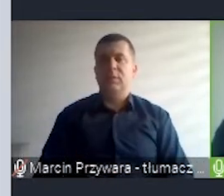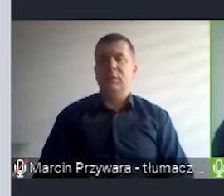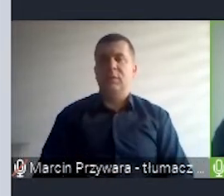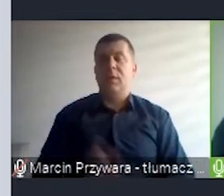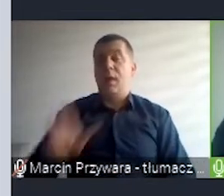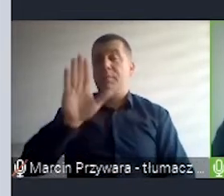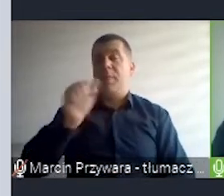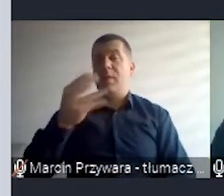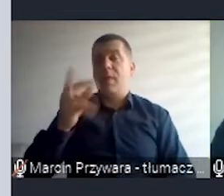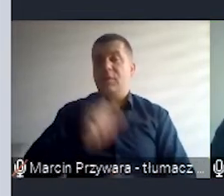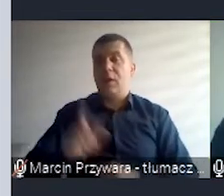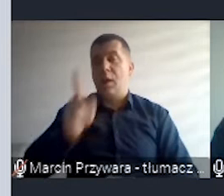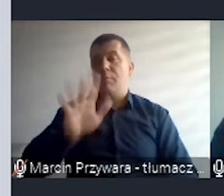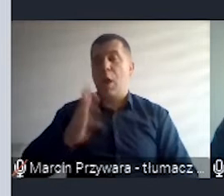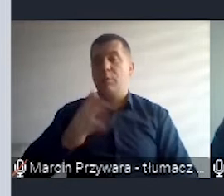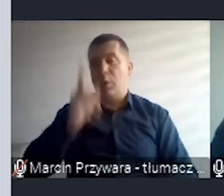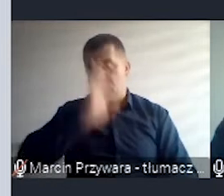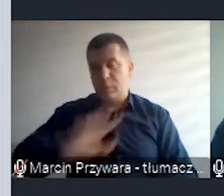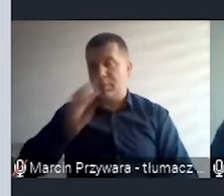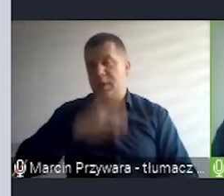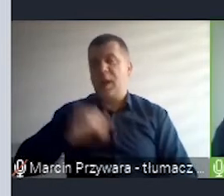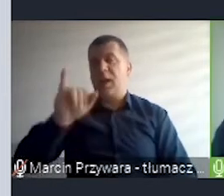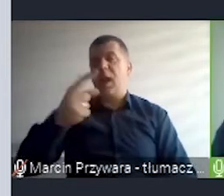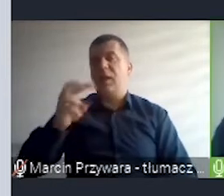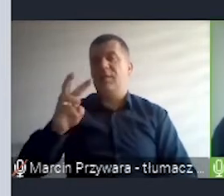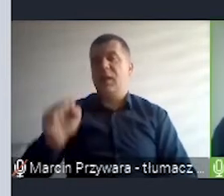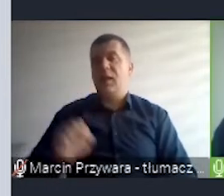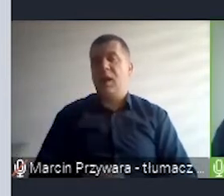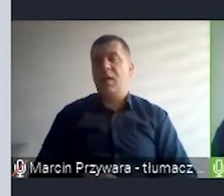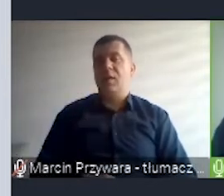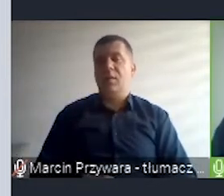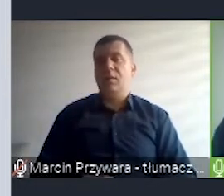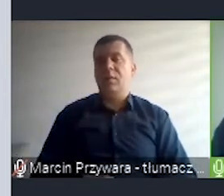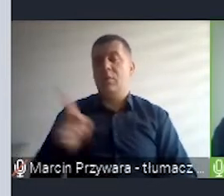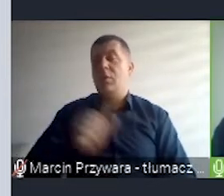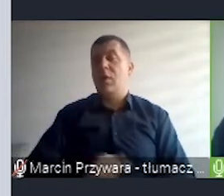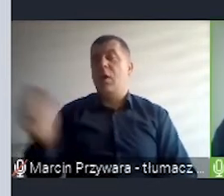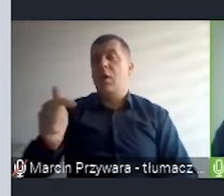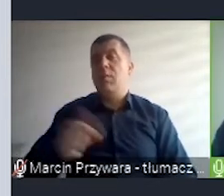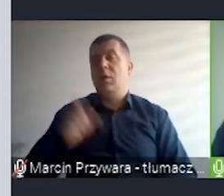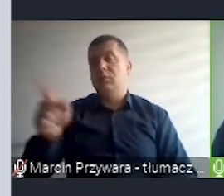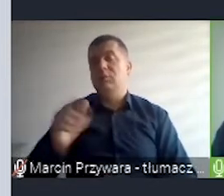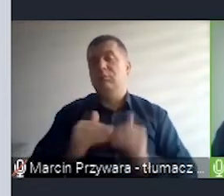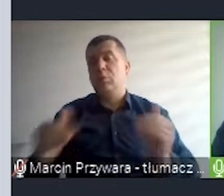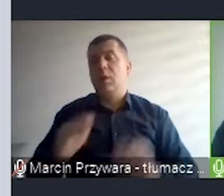Jeśli beneficjentem jest podmiot publiczny, pyta pani Jadwiga. Pani Jadwigo, to obowiązuje go próg prawa zamówień